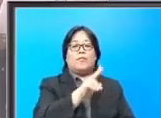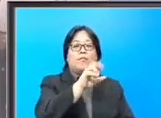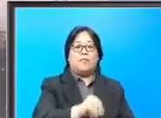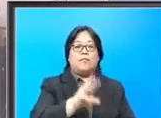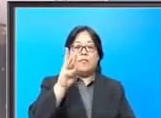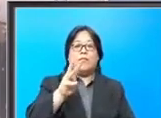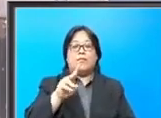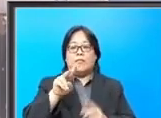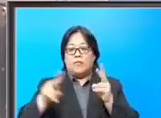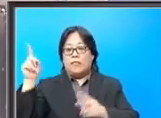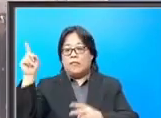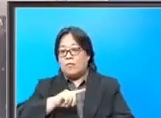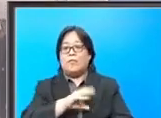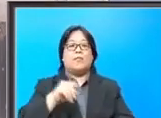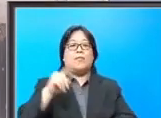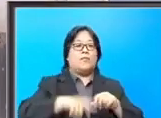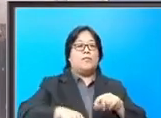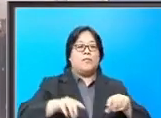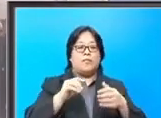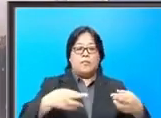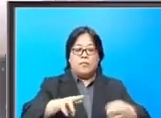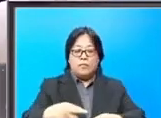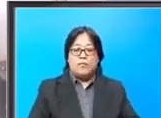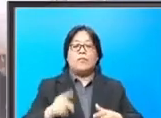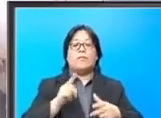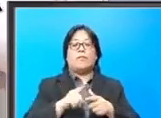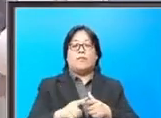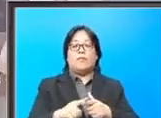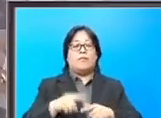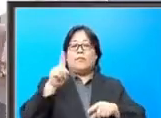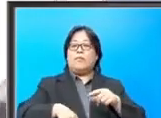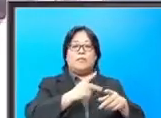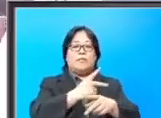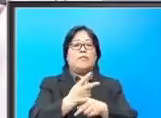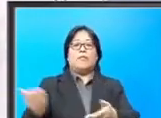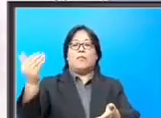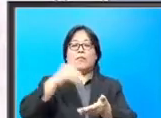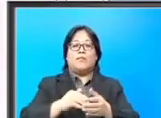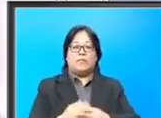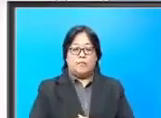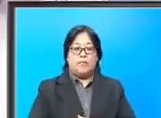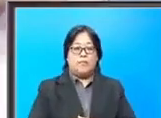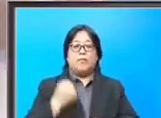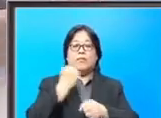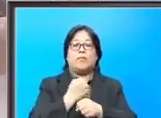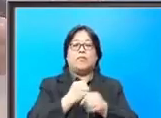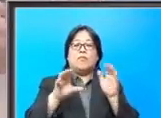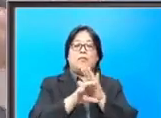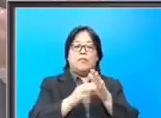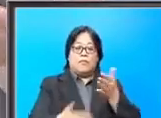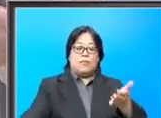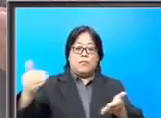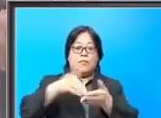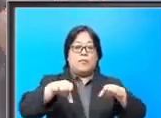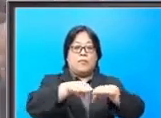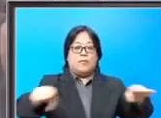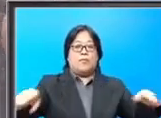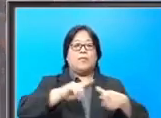mitos sangat truk dan tidak boleh lagi diselenggarakan taupun main-main channel kerja-kerja seperti Reza fishing